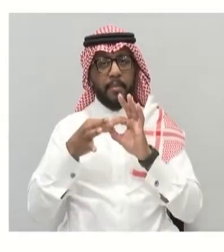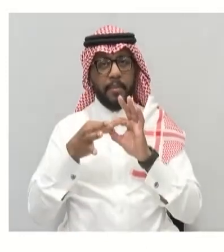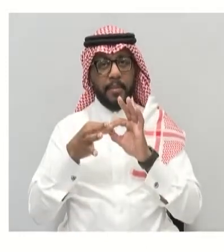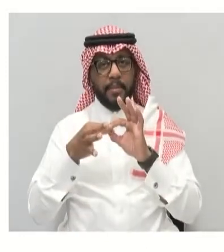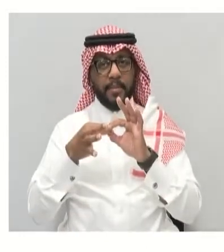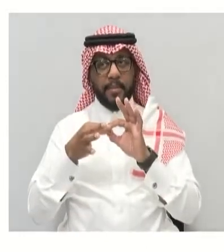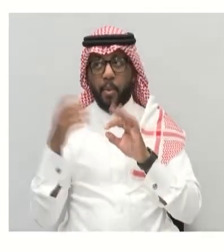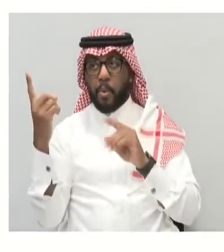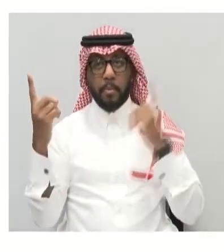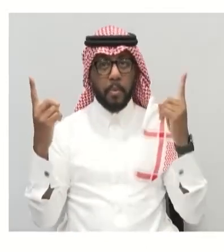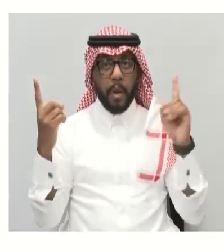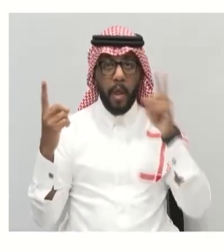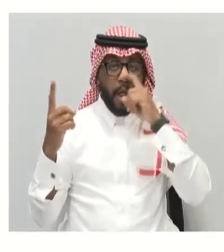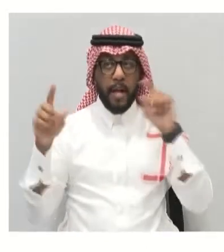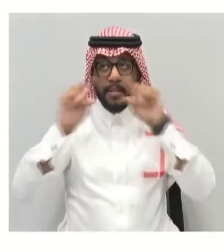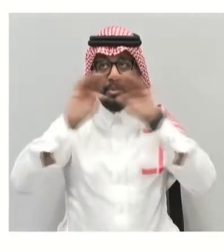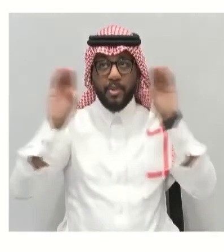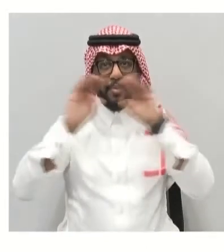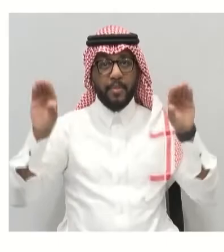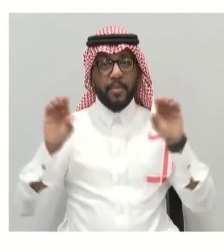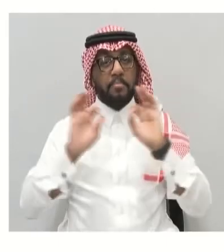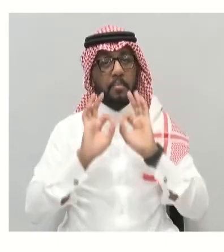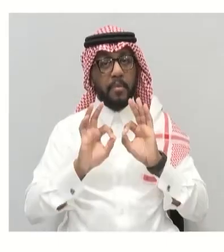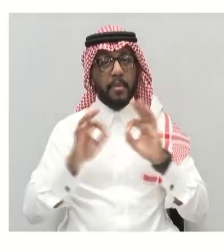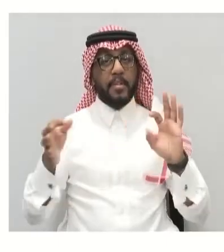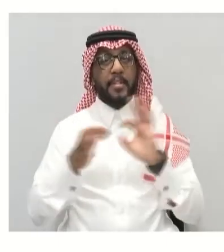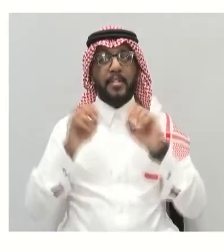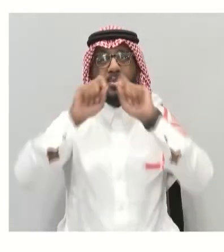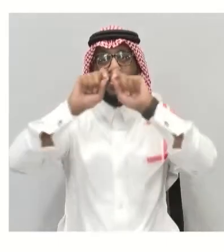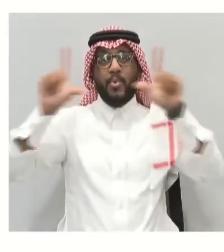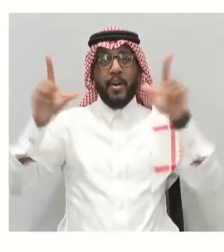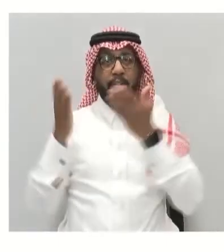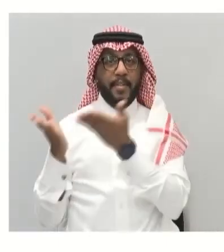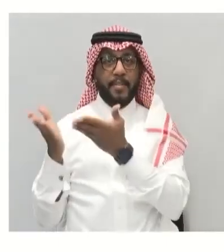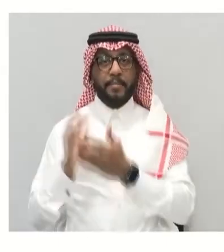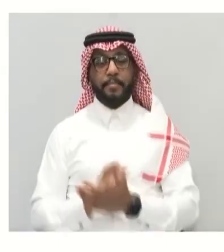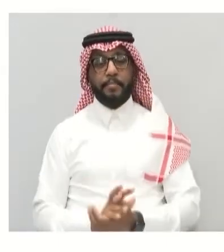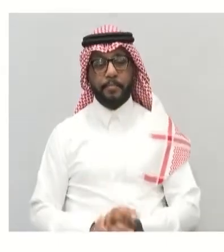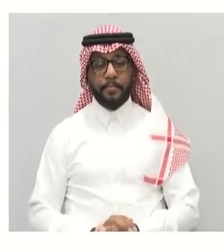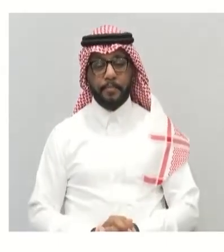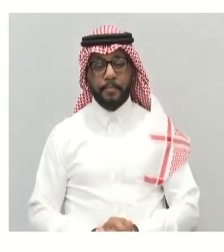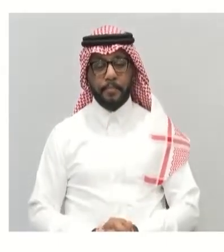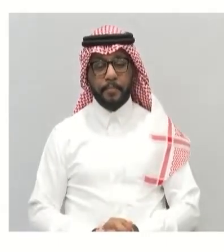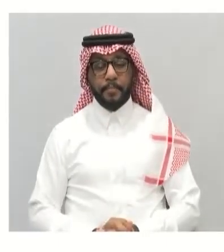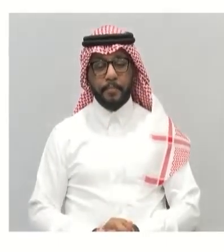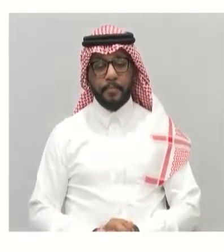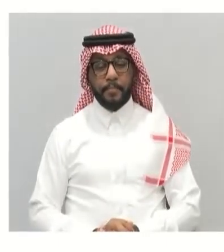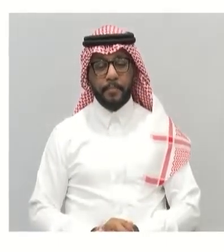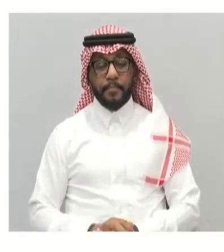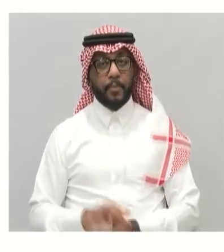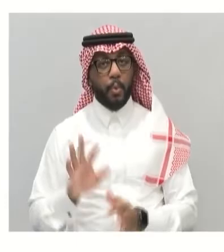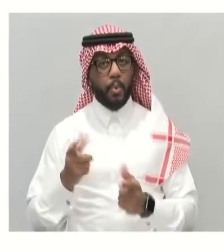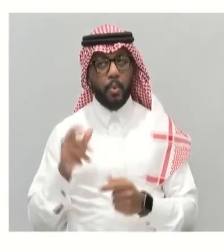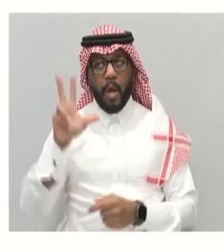الجمله بصاحبها هذا الضمير سيربط الحال الجمله بصاحبها الذي يرد قبلها وقد يكون